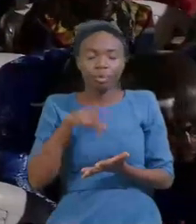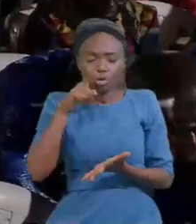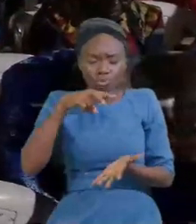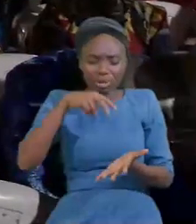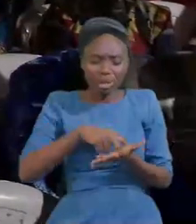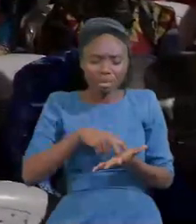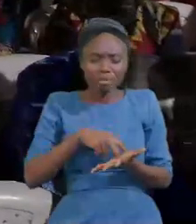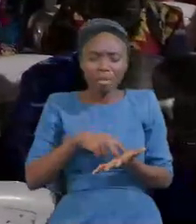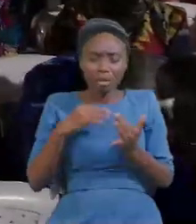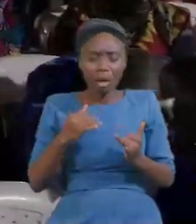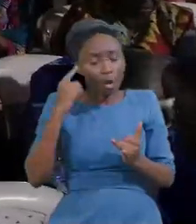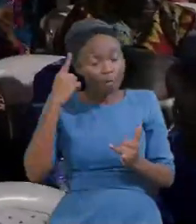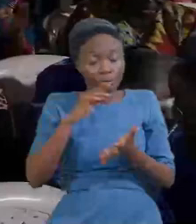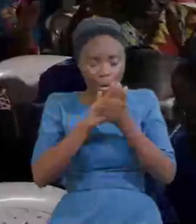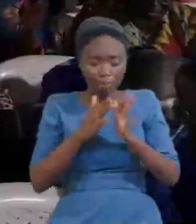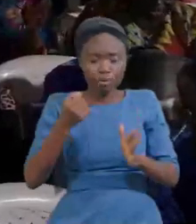mets-toi debout.